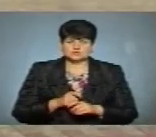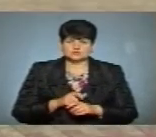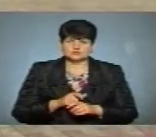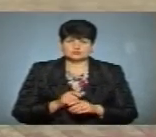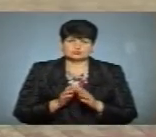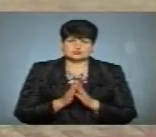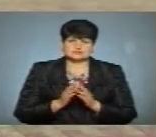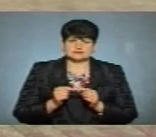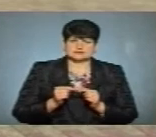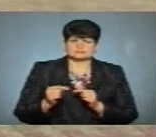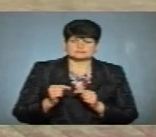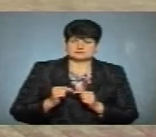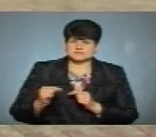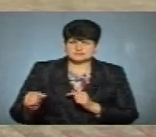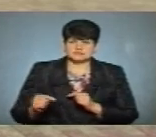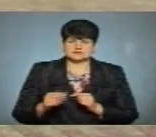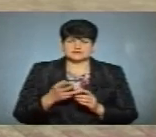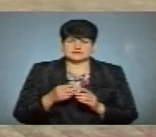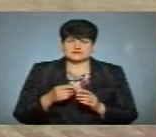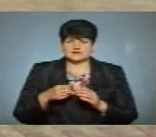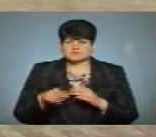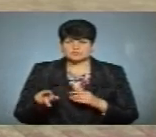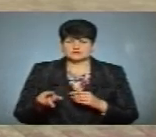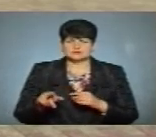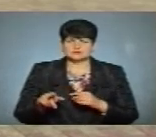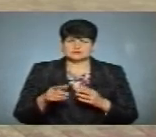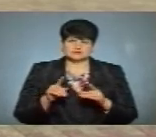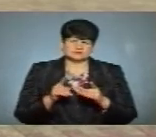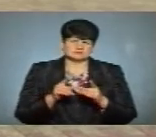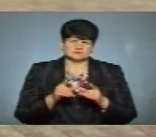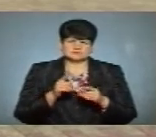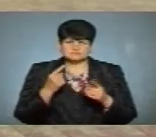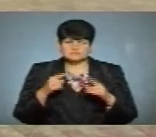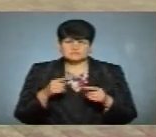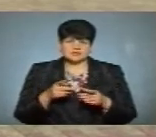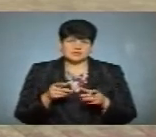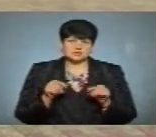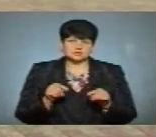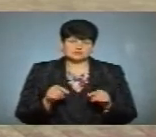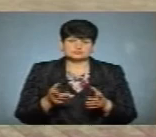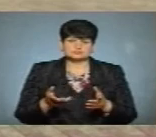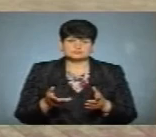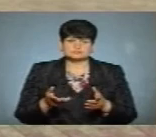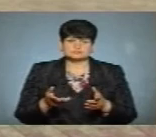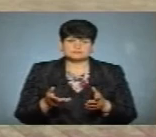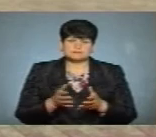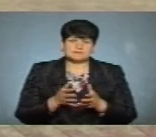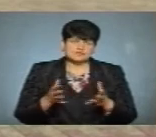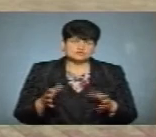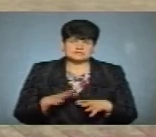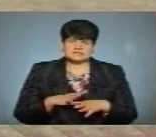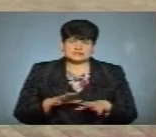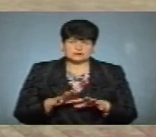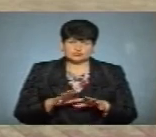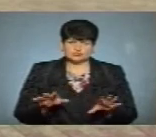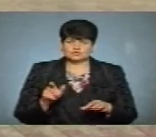тримати дистанцію, не виходити завчасно з аудиторії, ще щось. А тут такого більшості не було,